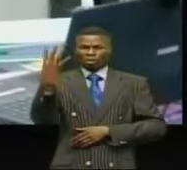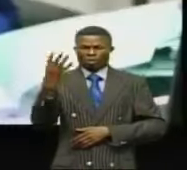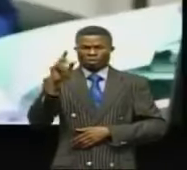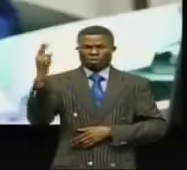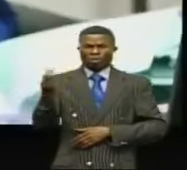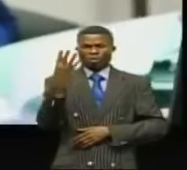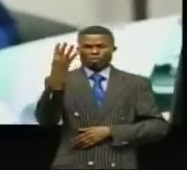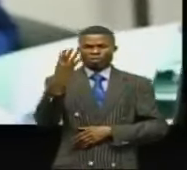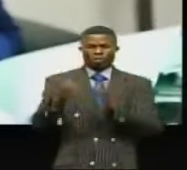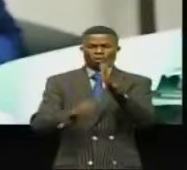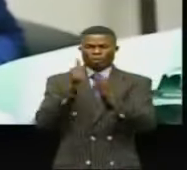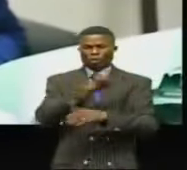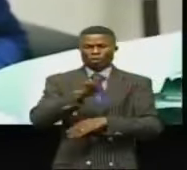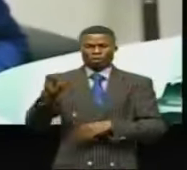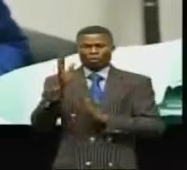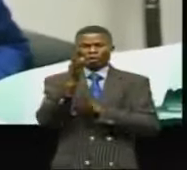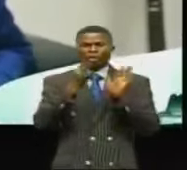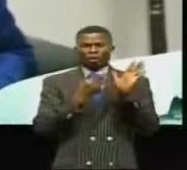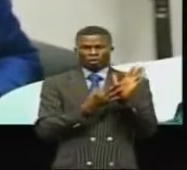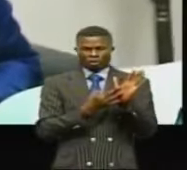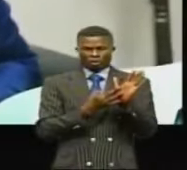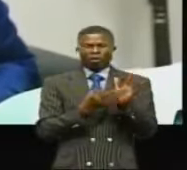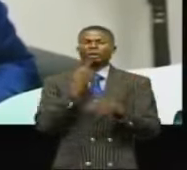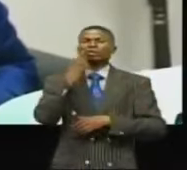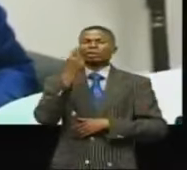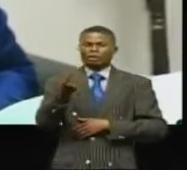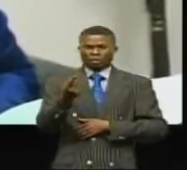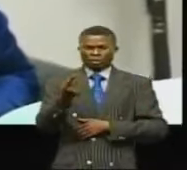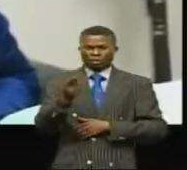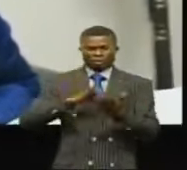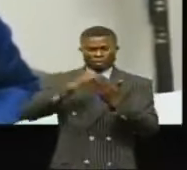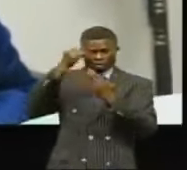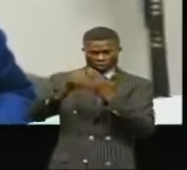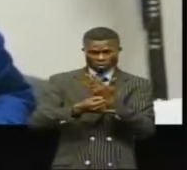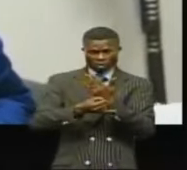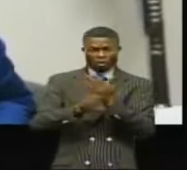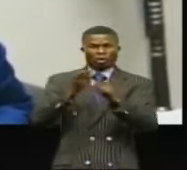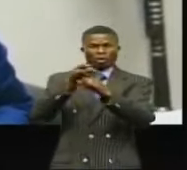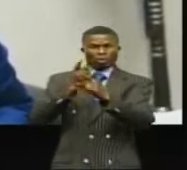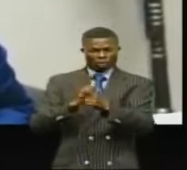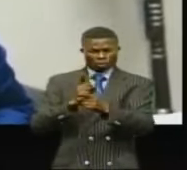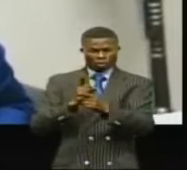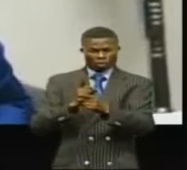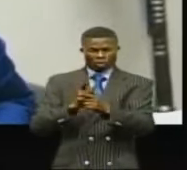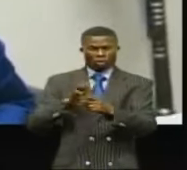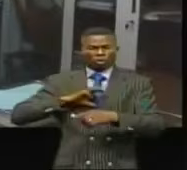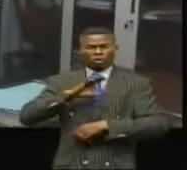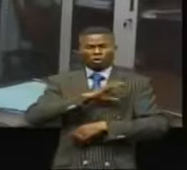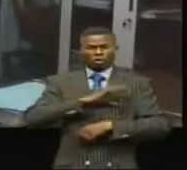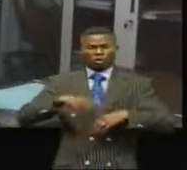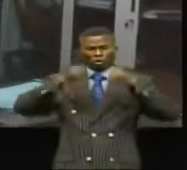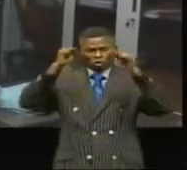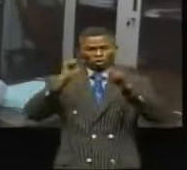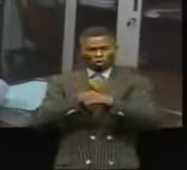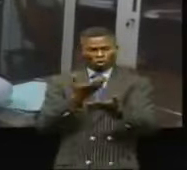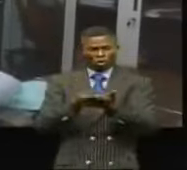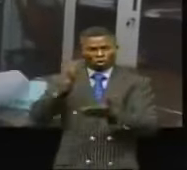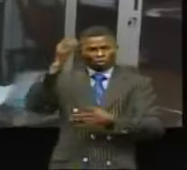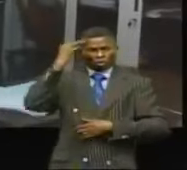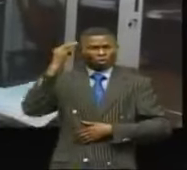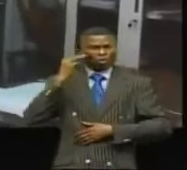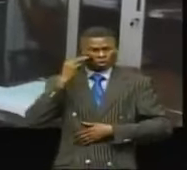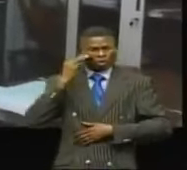24 novembre 2018. Il a indiqué que ce projet est le fruit d'une commission ad hoc mise en place par les premiers ministres pour